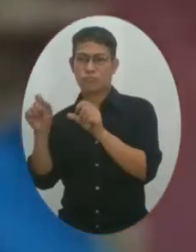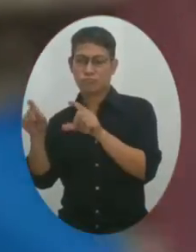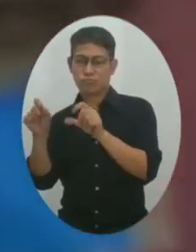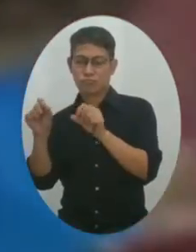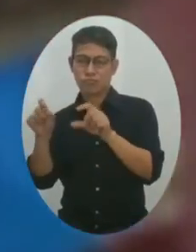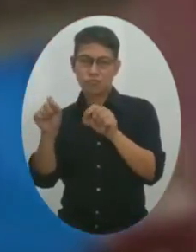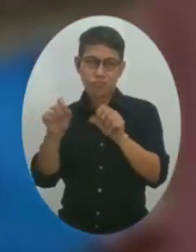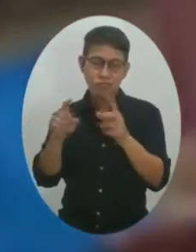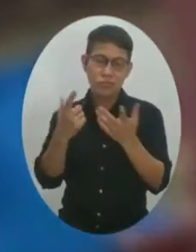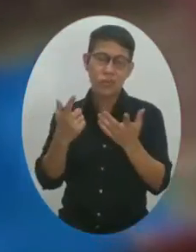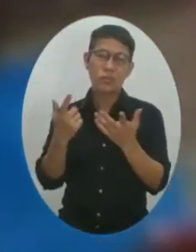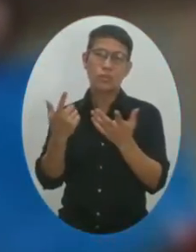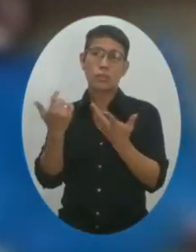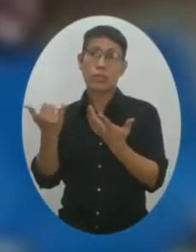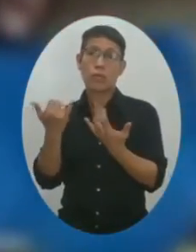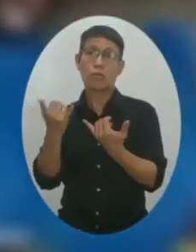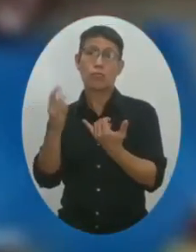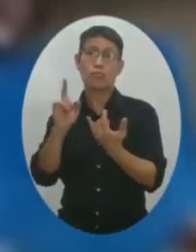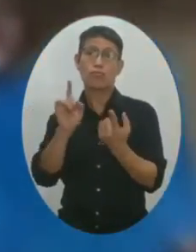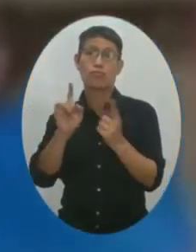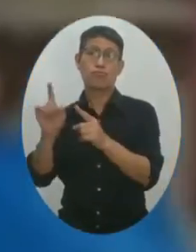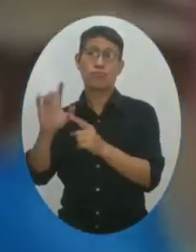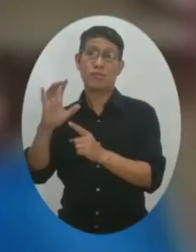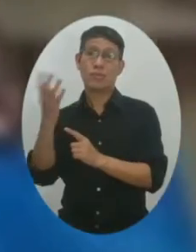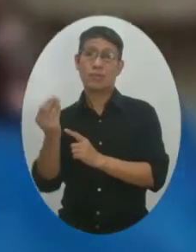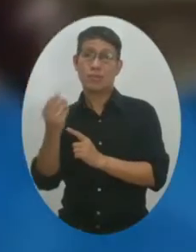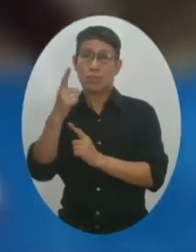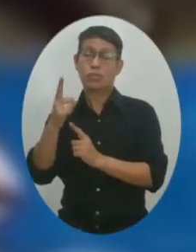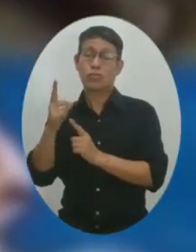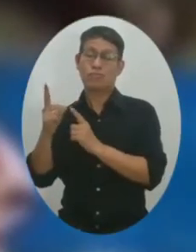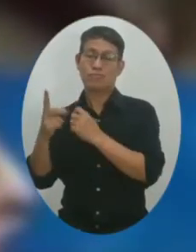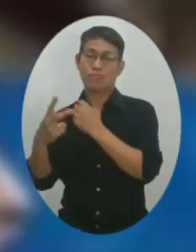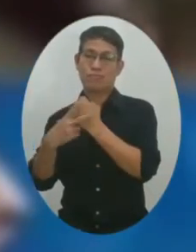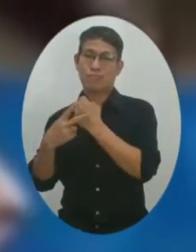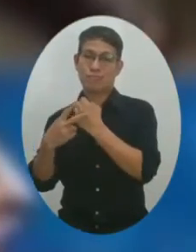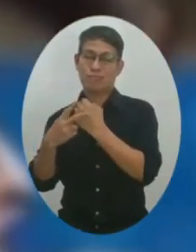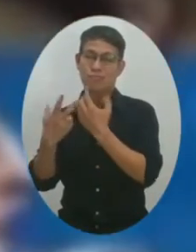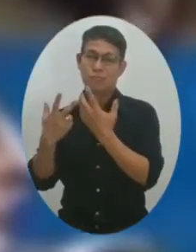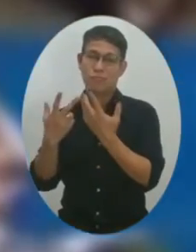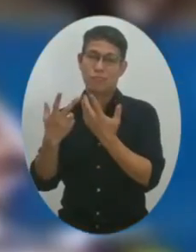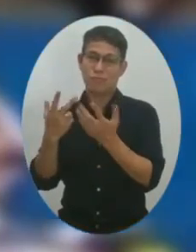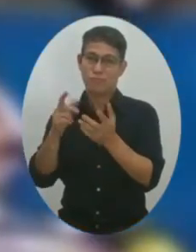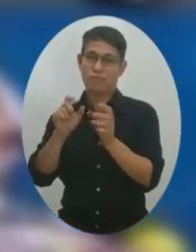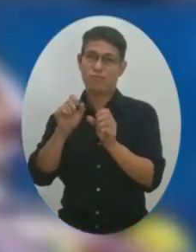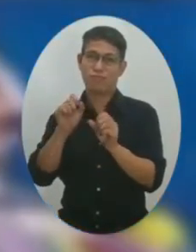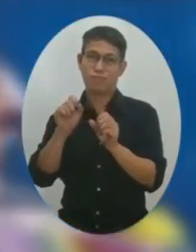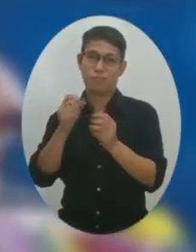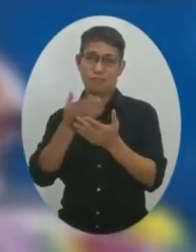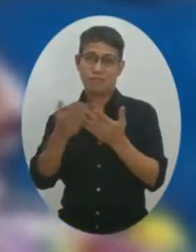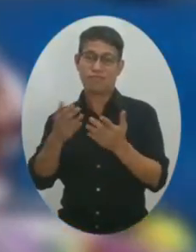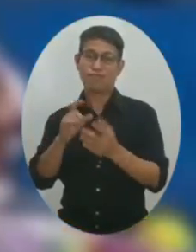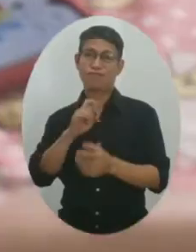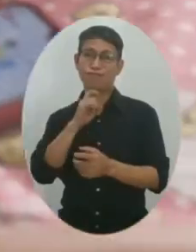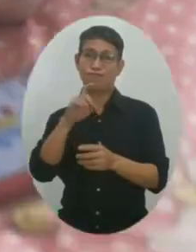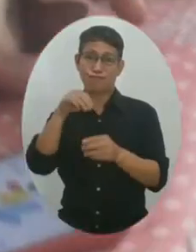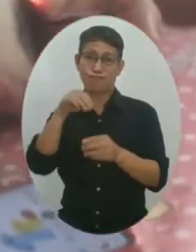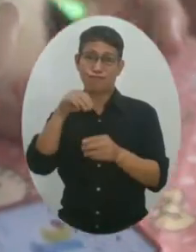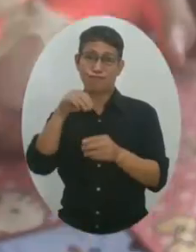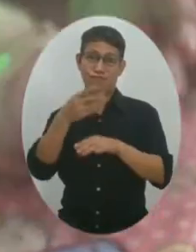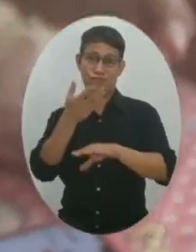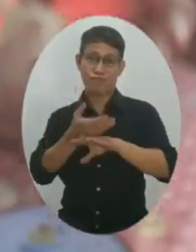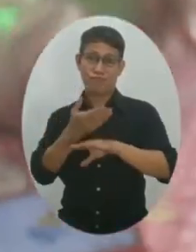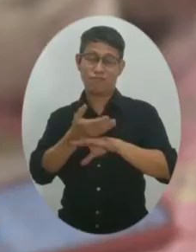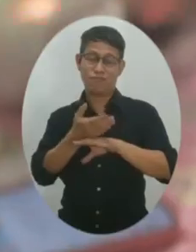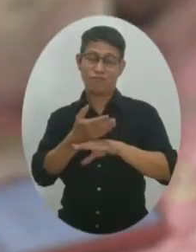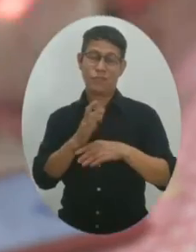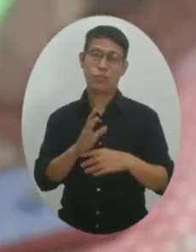ibang lugar ngayon. Ngayon sa Batangas po sila para makaipon sa pambili ng bakal ko. Yun,